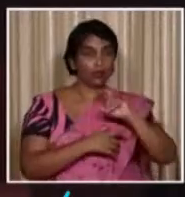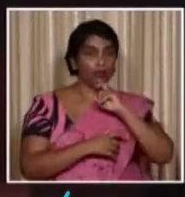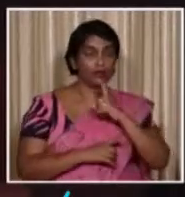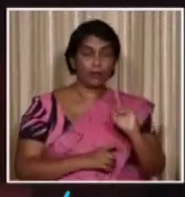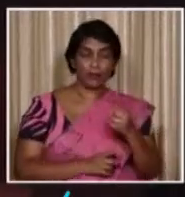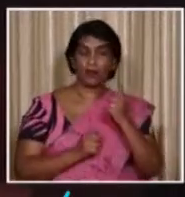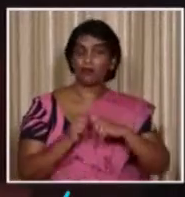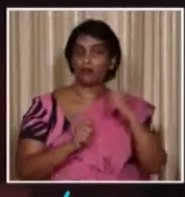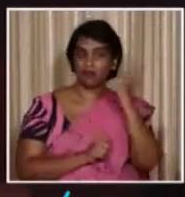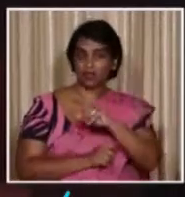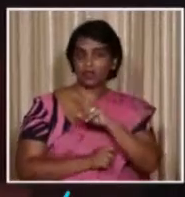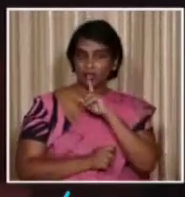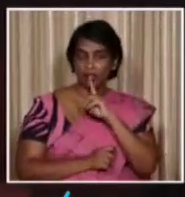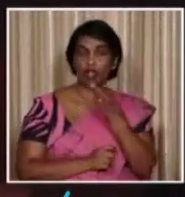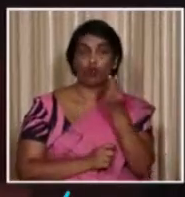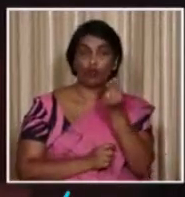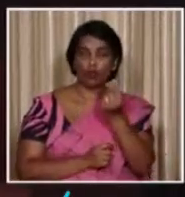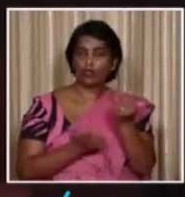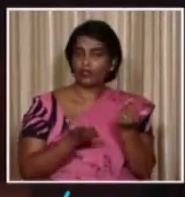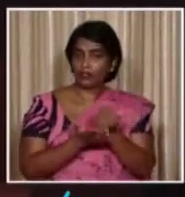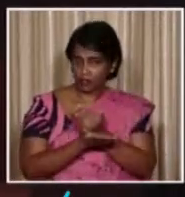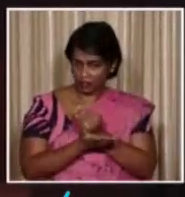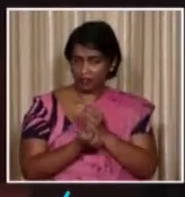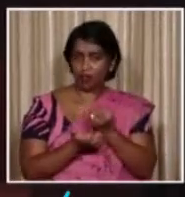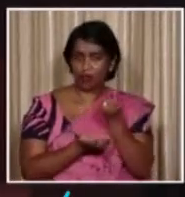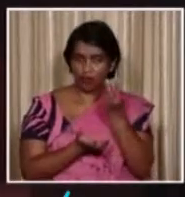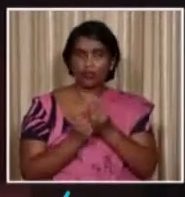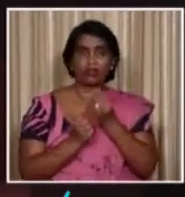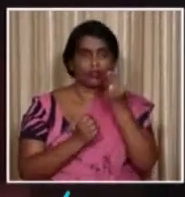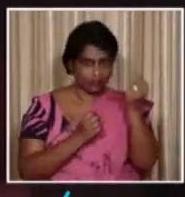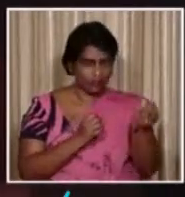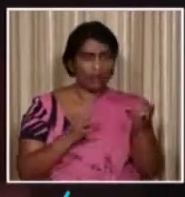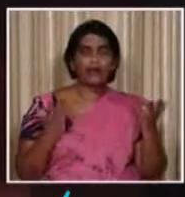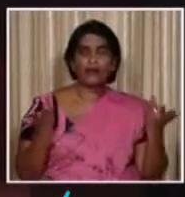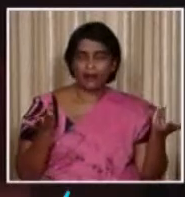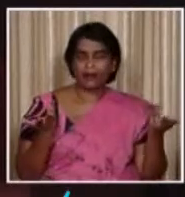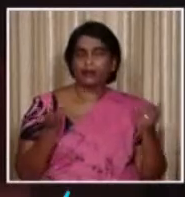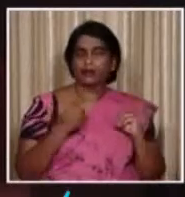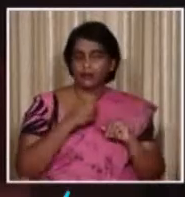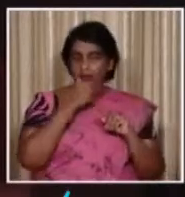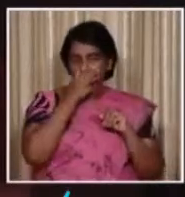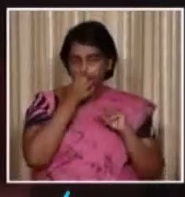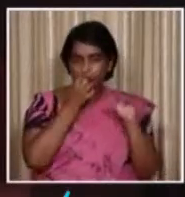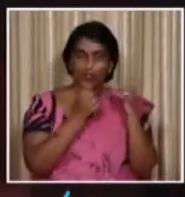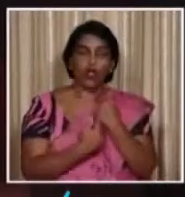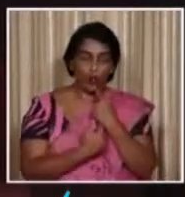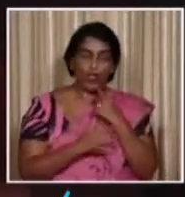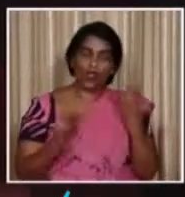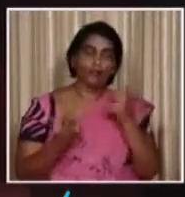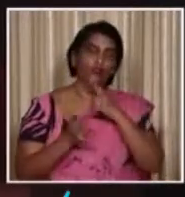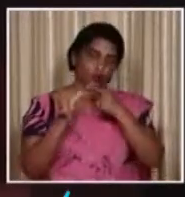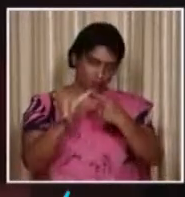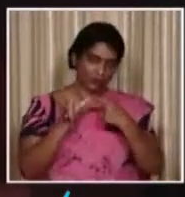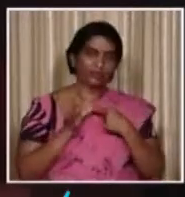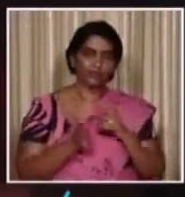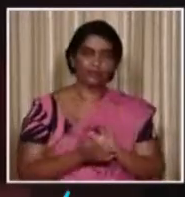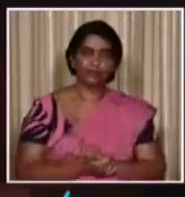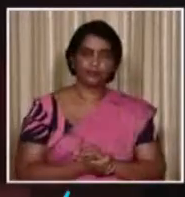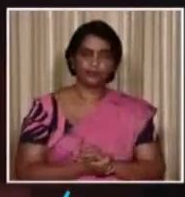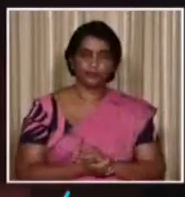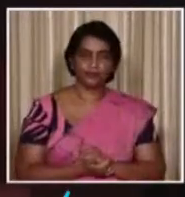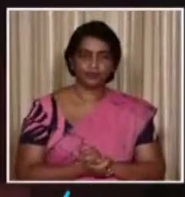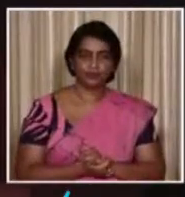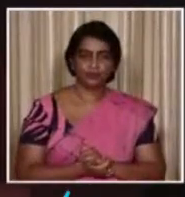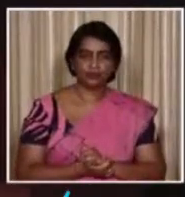ශ්‍රේෂ්ඨාධිකරණ. මුදල් ටික වෙන් කරනවද මුදල් ටික ලබා දෙනවද නැද්ද? Yes or no උත්තරයක් දෙන්න ගරු අගමැතිතුමනි.